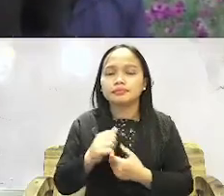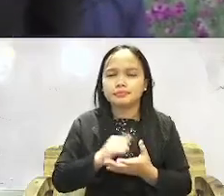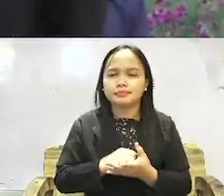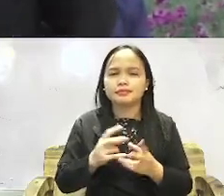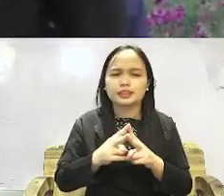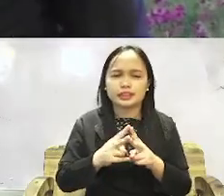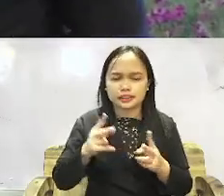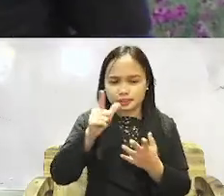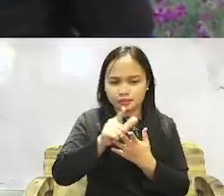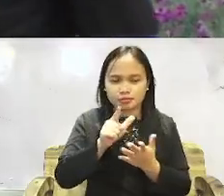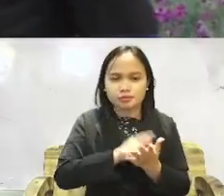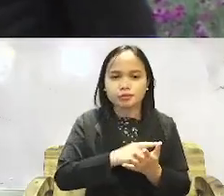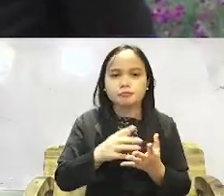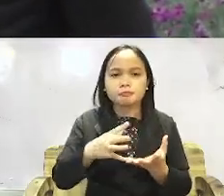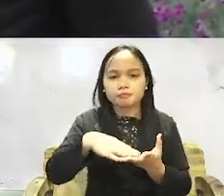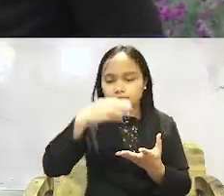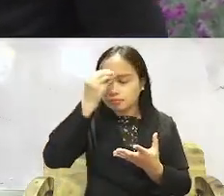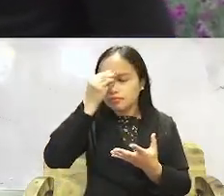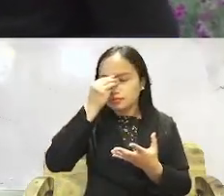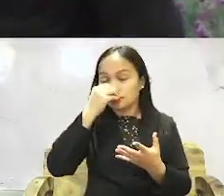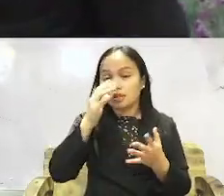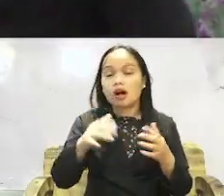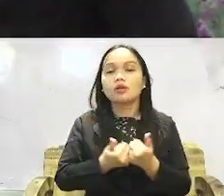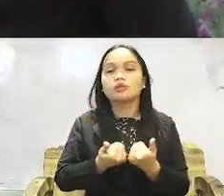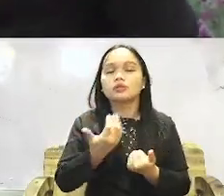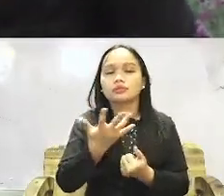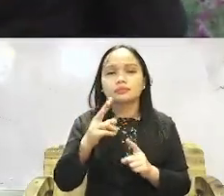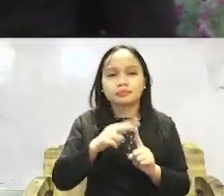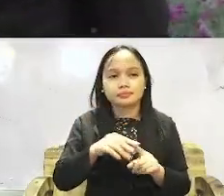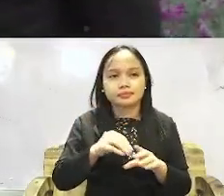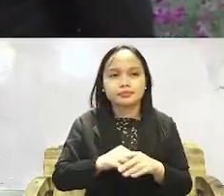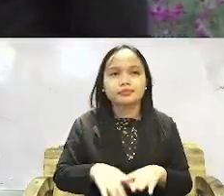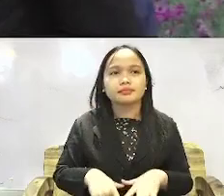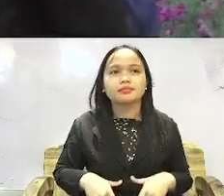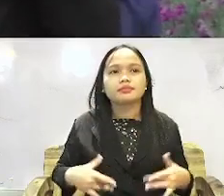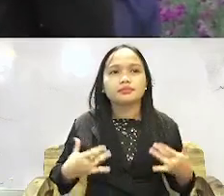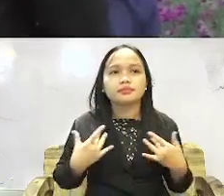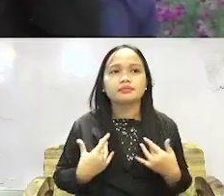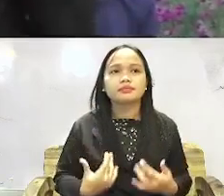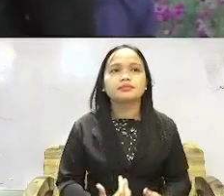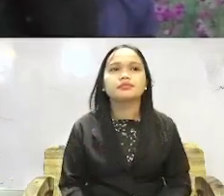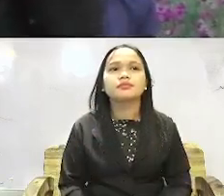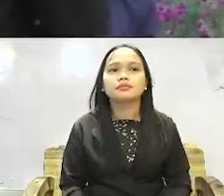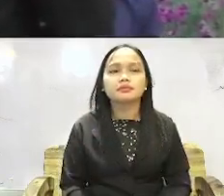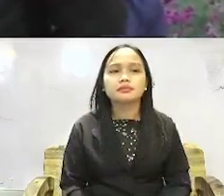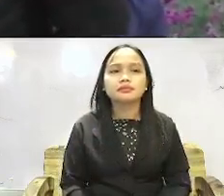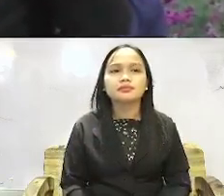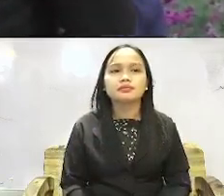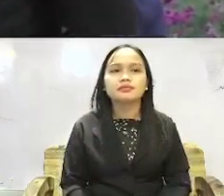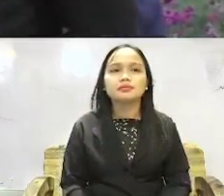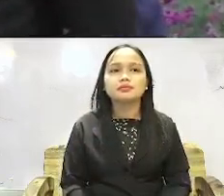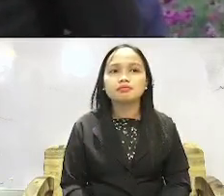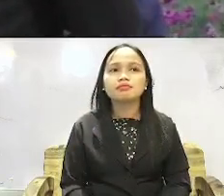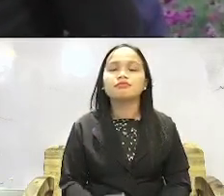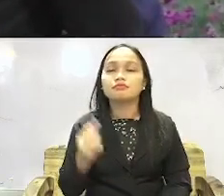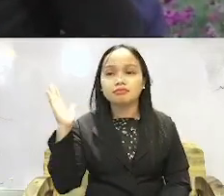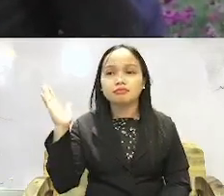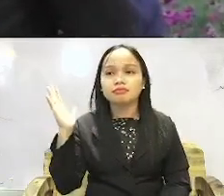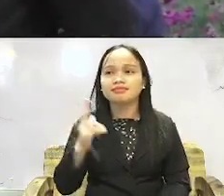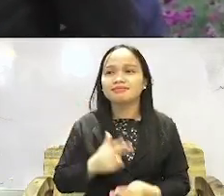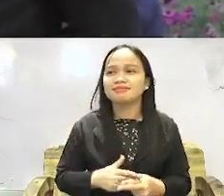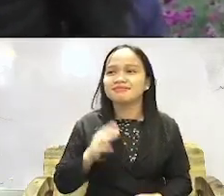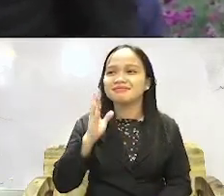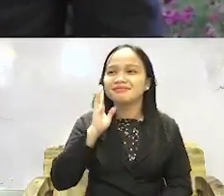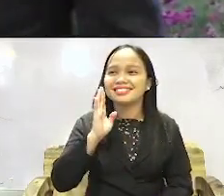or lessons at paano mo ito i-apply sa iyong buhay? Una po, magpapakilala muna po ako. Pala po si Brother Hartley ulit. Sinabi na